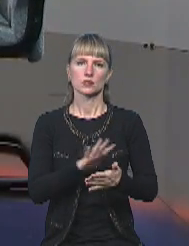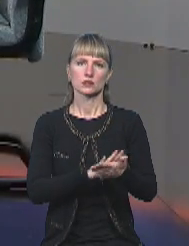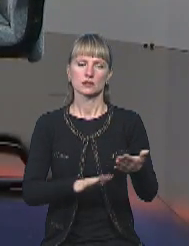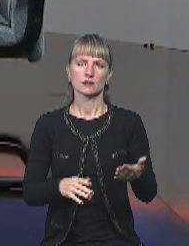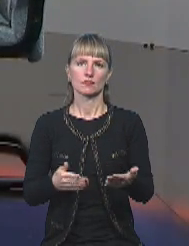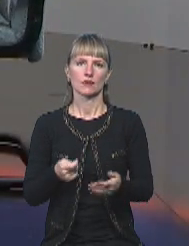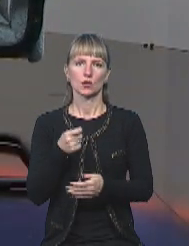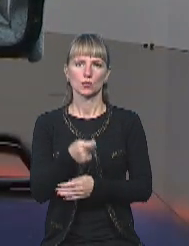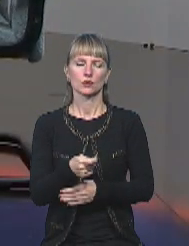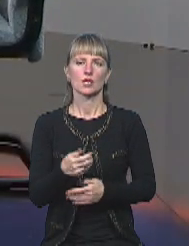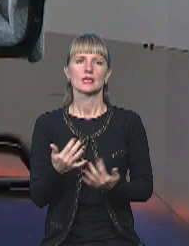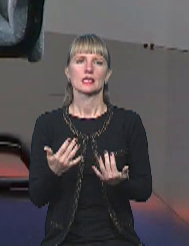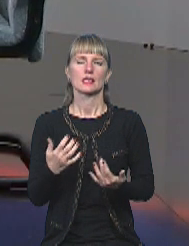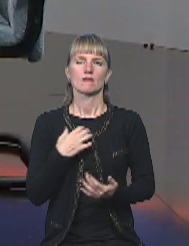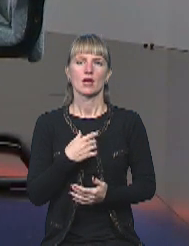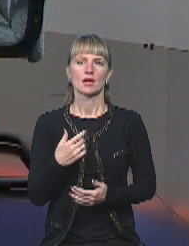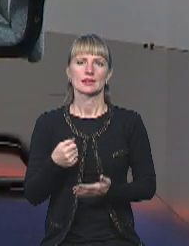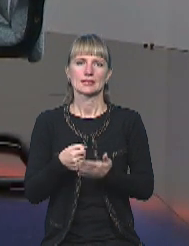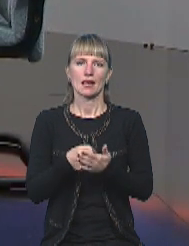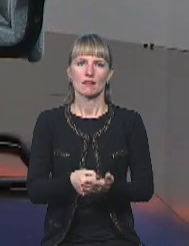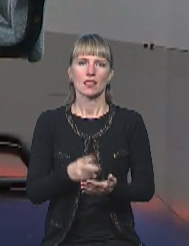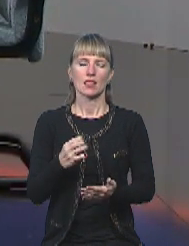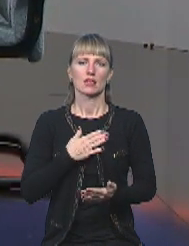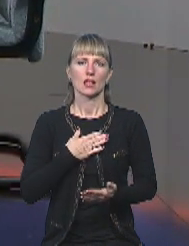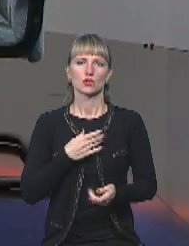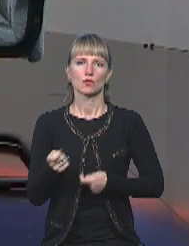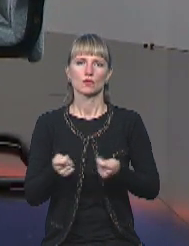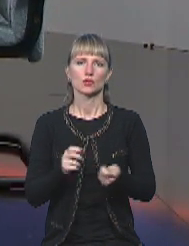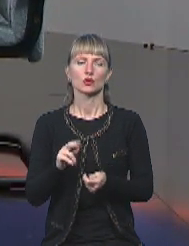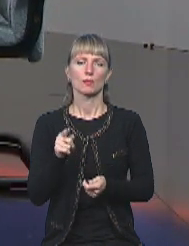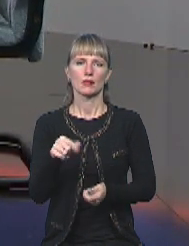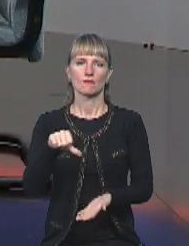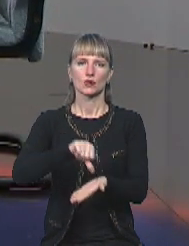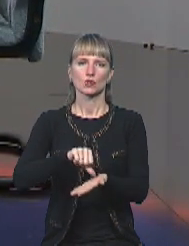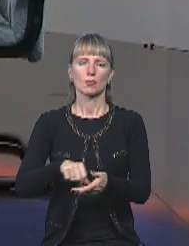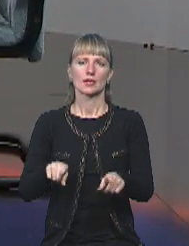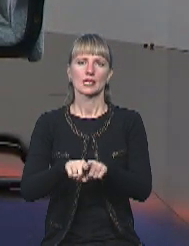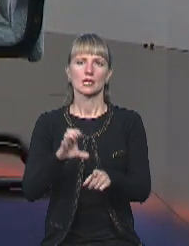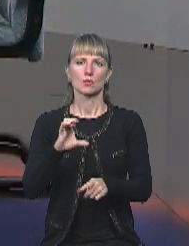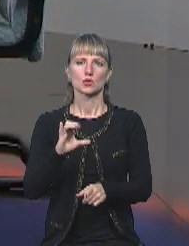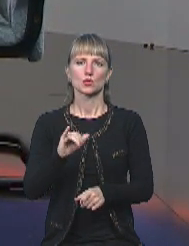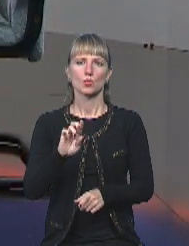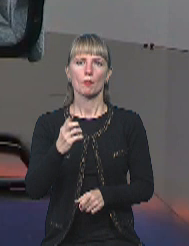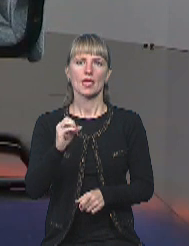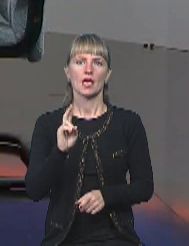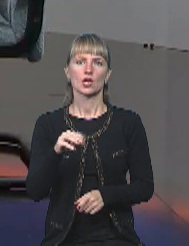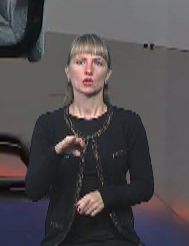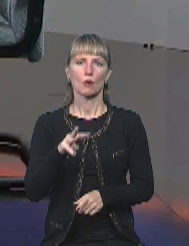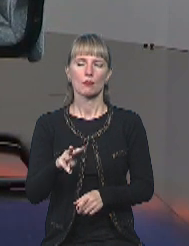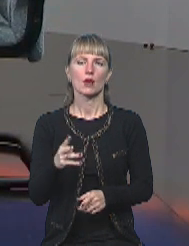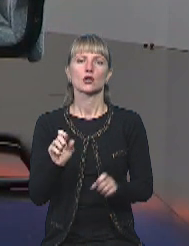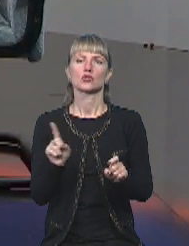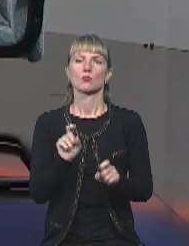важливо тиснути зараз нам, на нашу владу, щоб вона виступала таким суб'єктом? Наскільки це може на щось вплинути, на вашу думку?